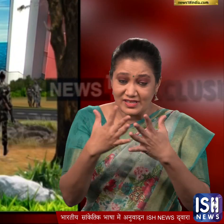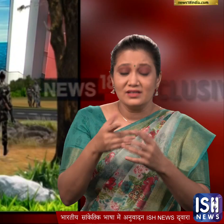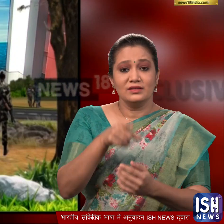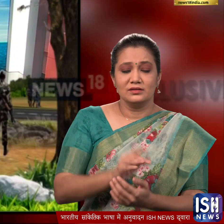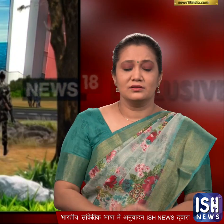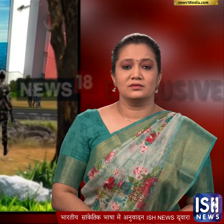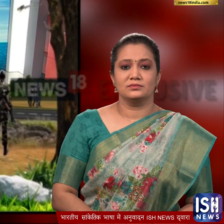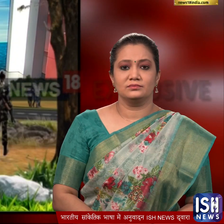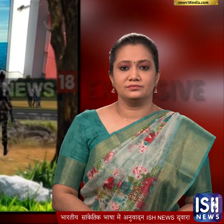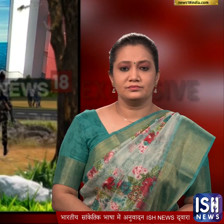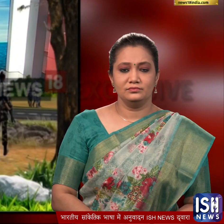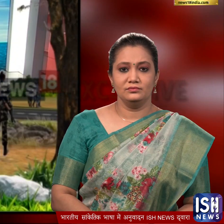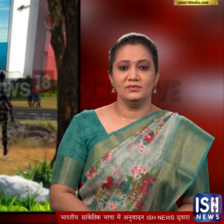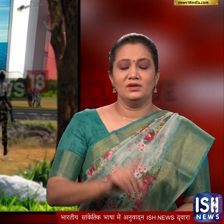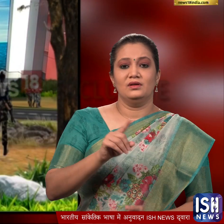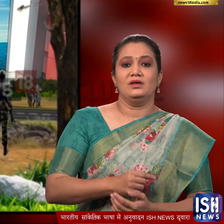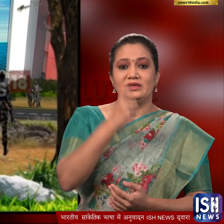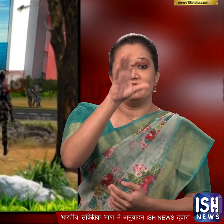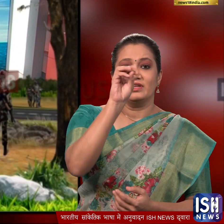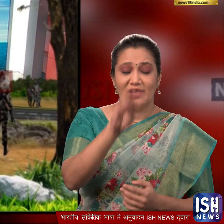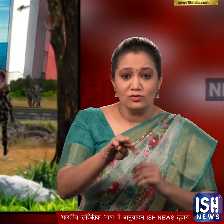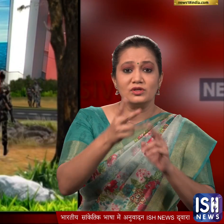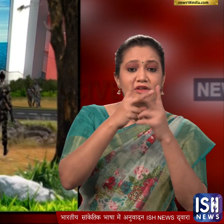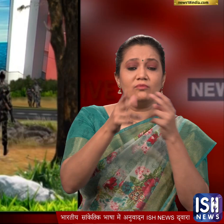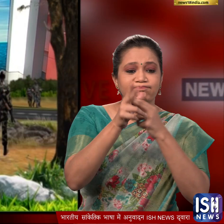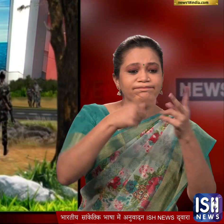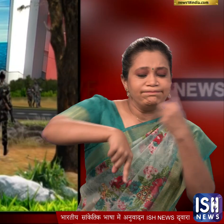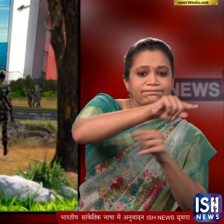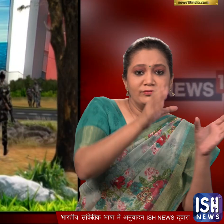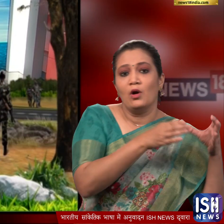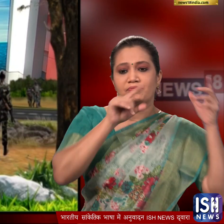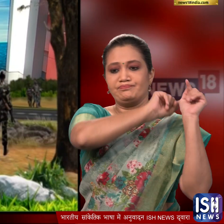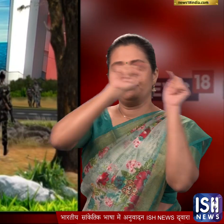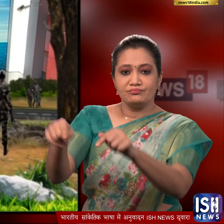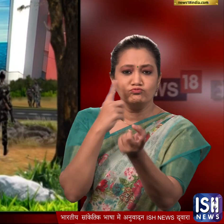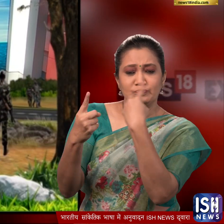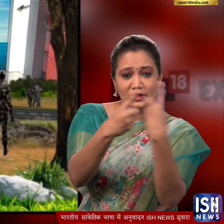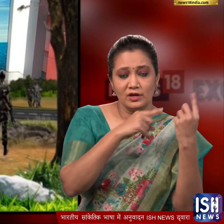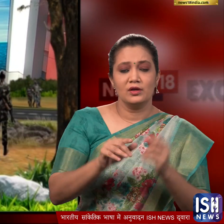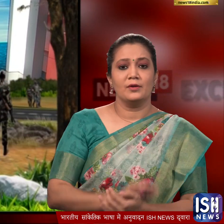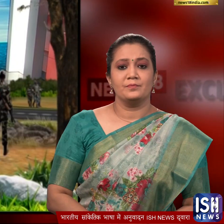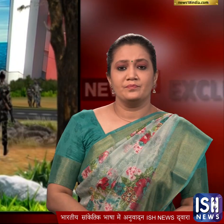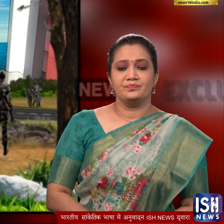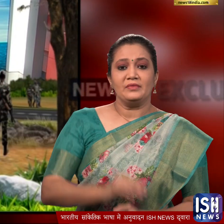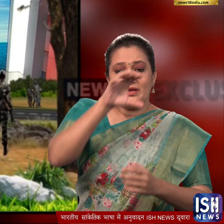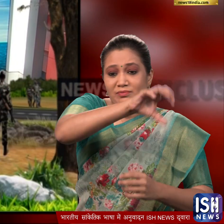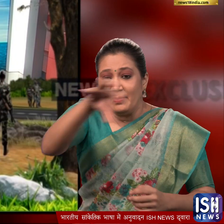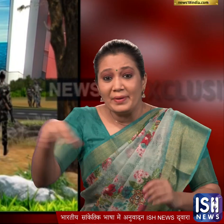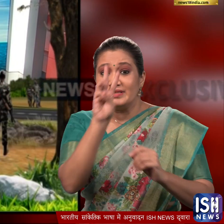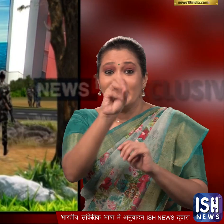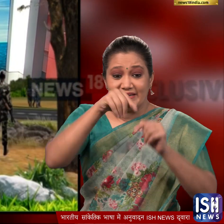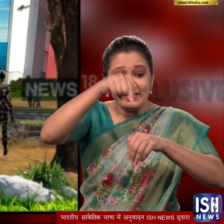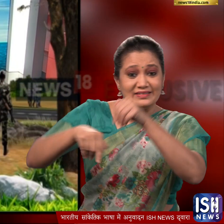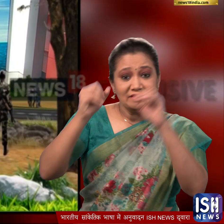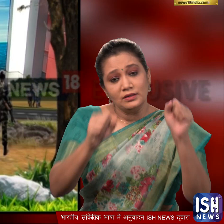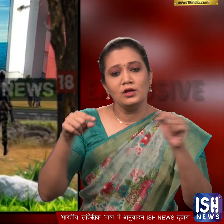पहले चरण के चुनाव में 70,000 से ज्यादा केंद्रीय अर्धसैनिक बल के जवान तैनात होंगे, जिन पर विधानसभा की 30 सीटों